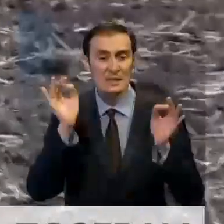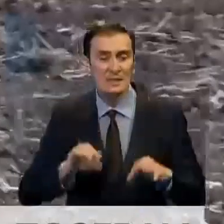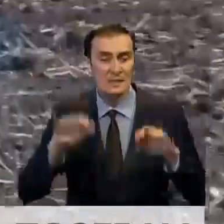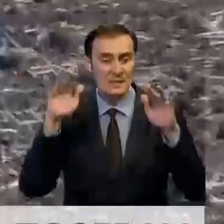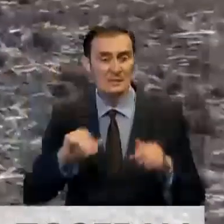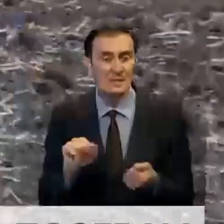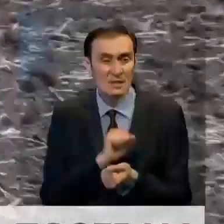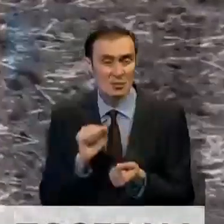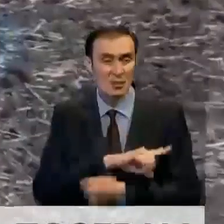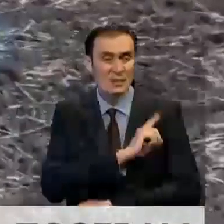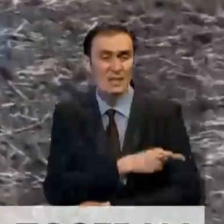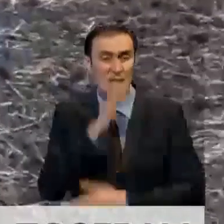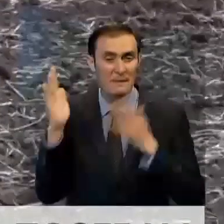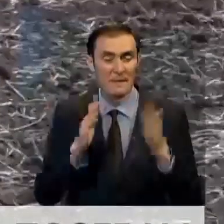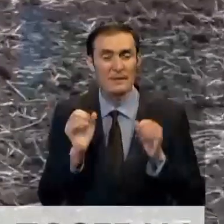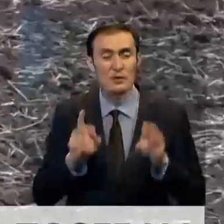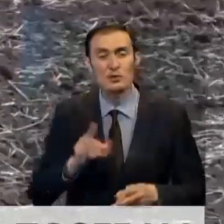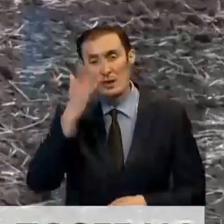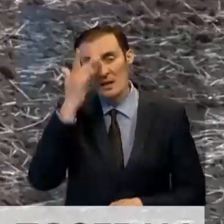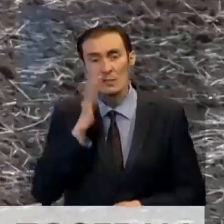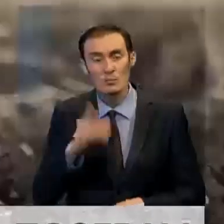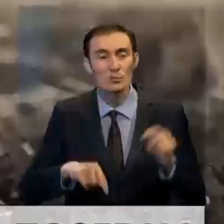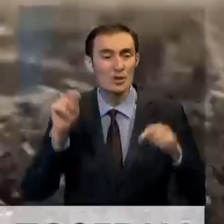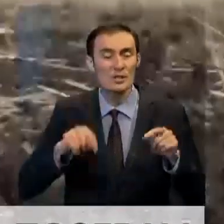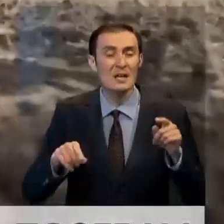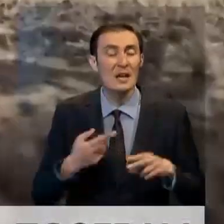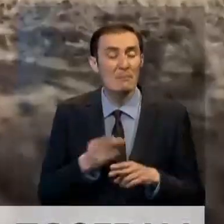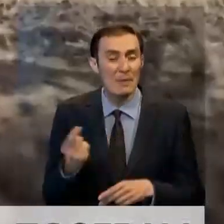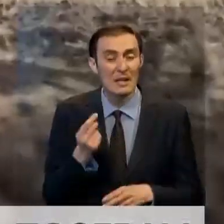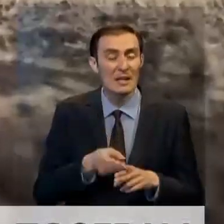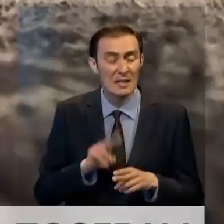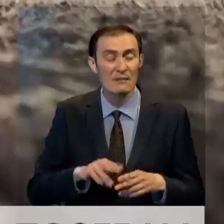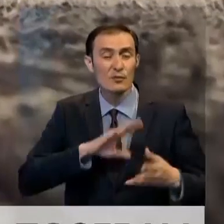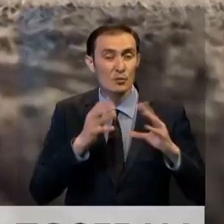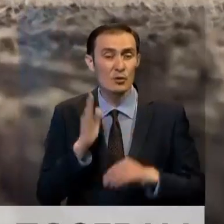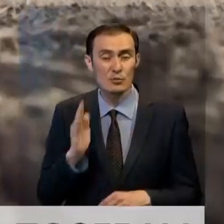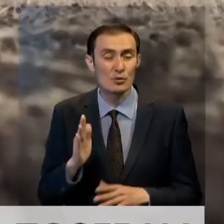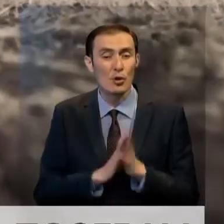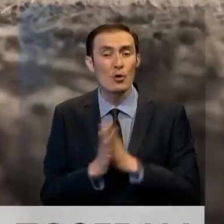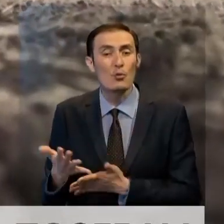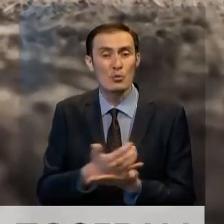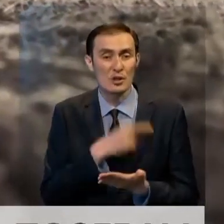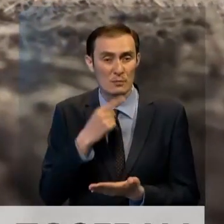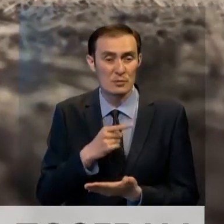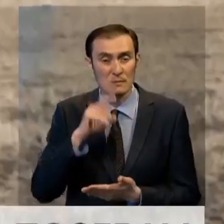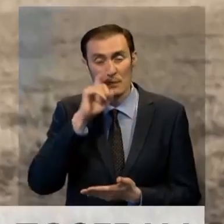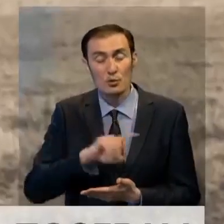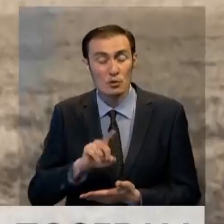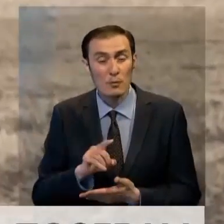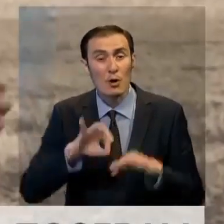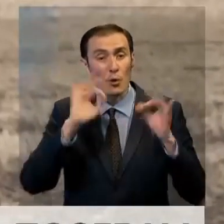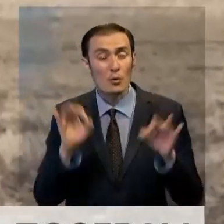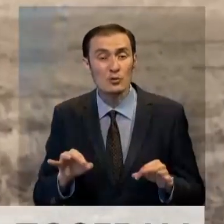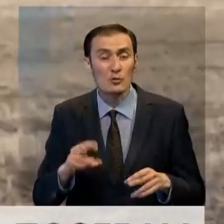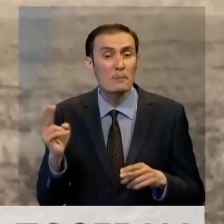весенняя засуха с сильными ветрами и риск, что летом дожди будут редко. Все это может отразиться на урожае, отмечают специалисты. Чтобы осенью